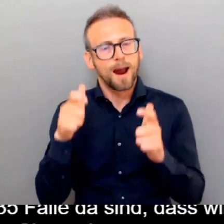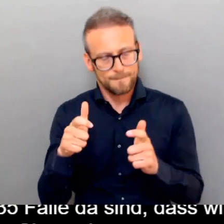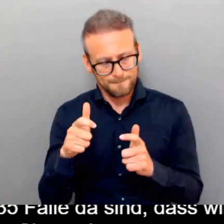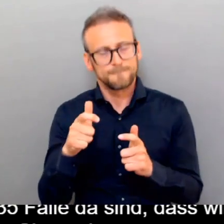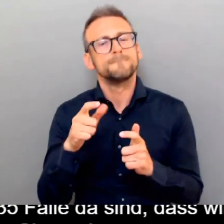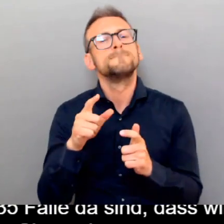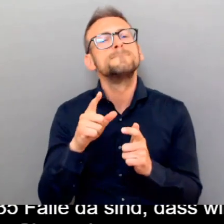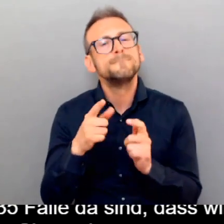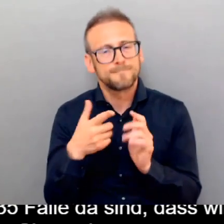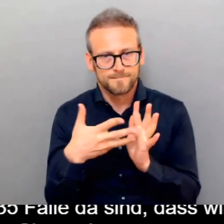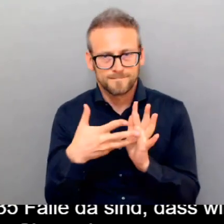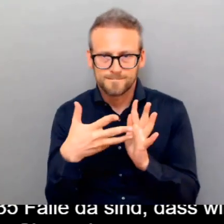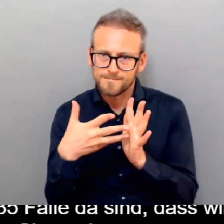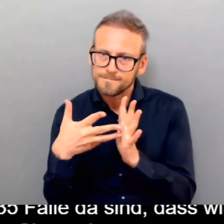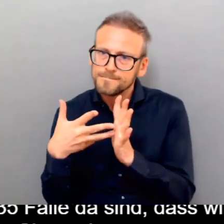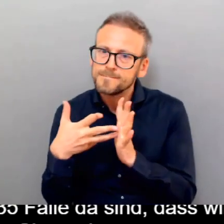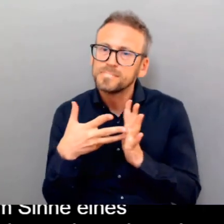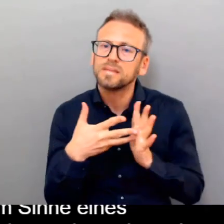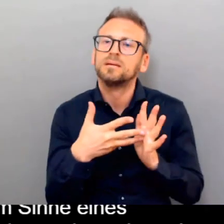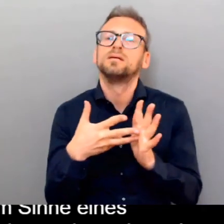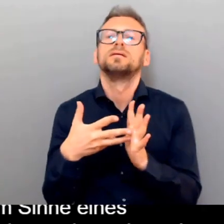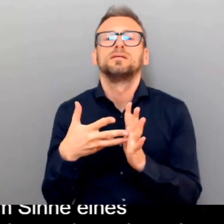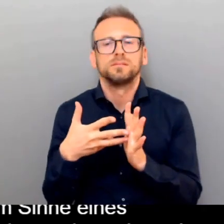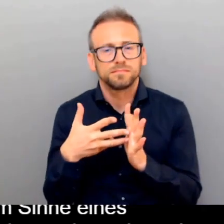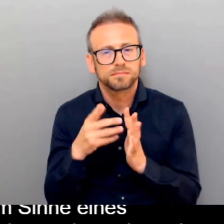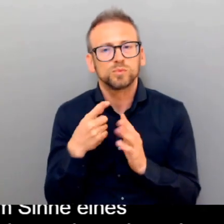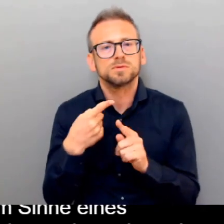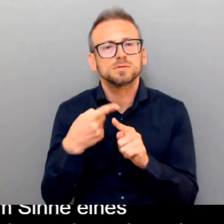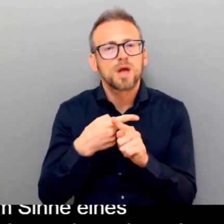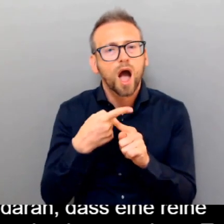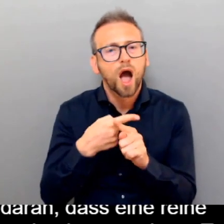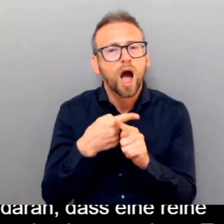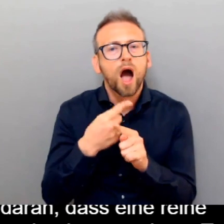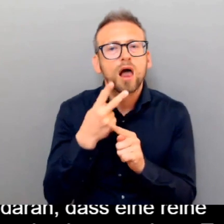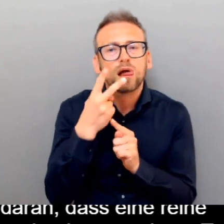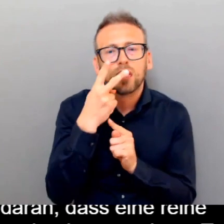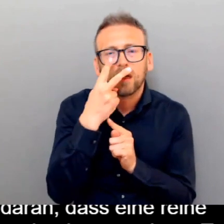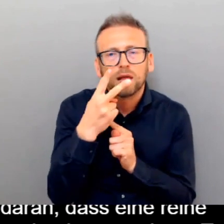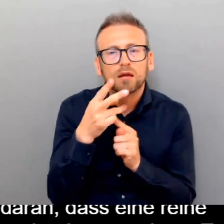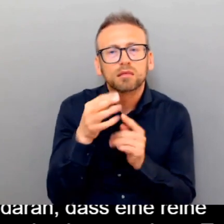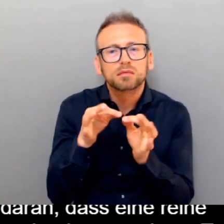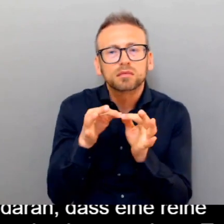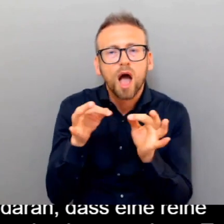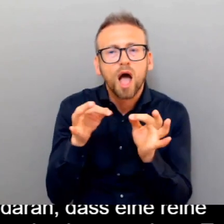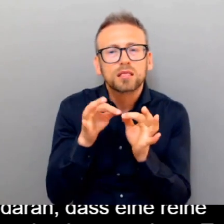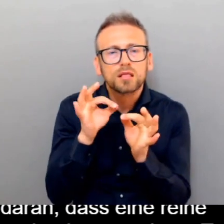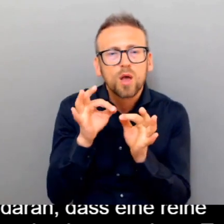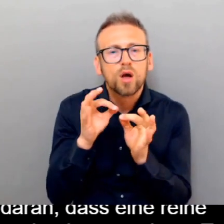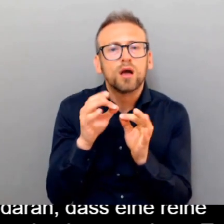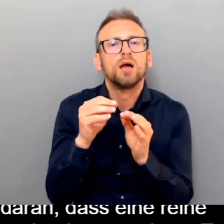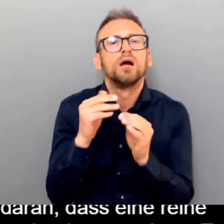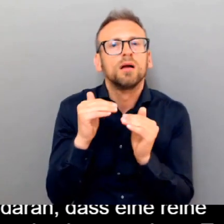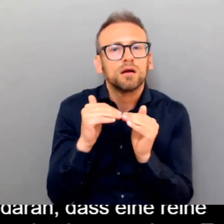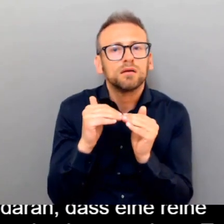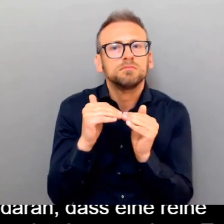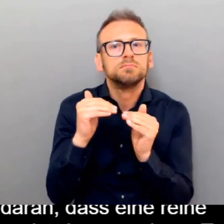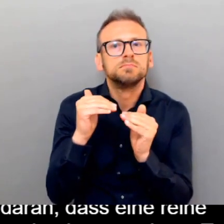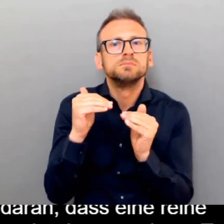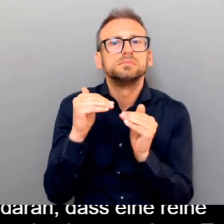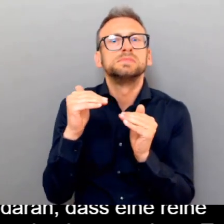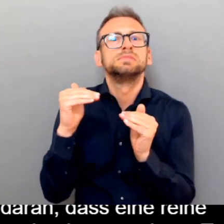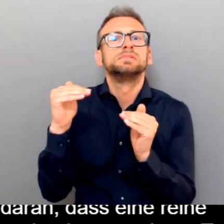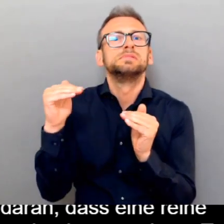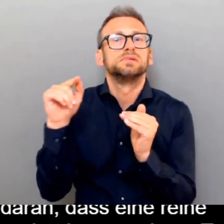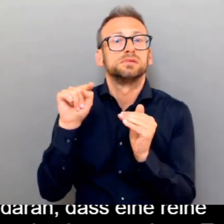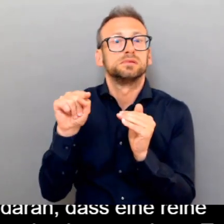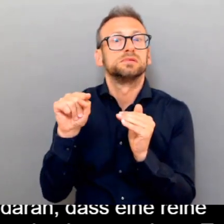auch infolgedessen sozusagen eben erhöht hat, um eben zu schauen, dass wir zwischen diesen 35 und